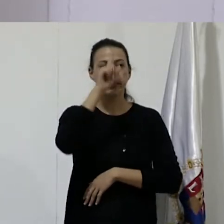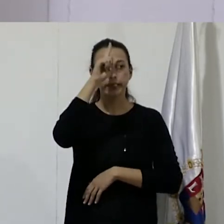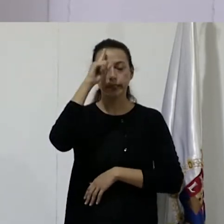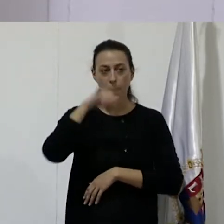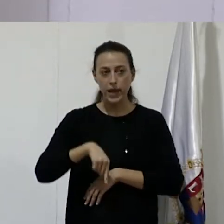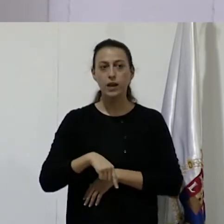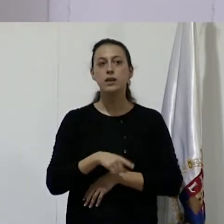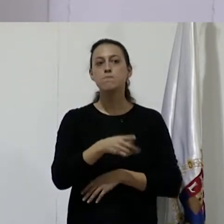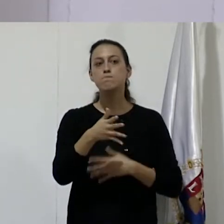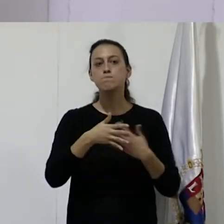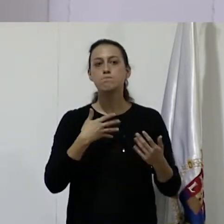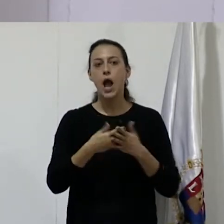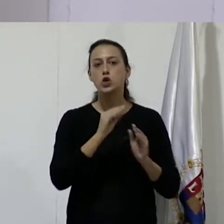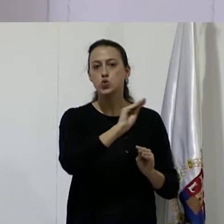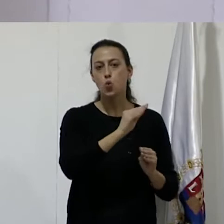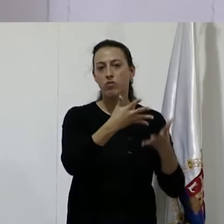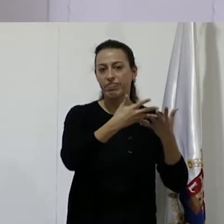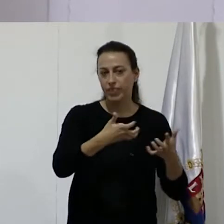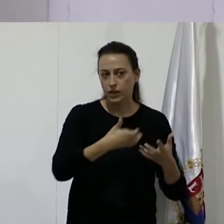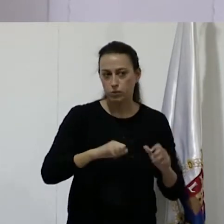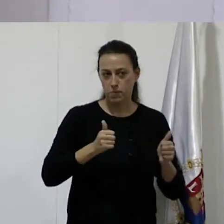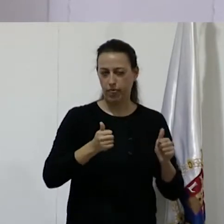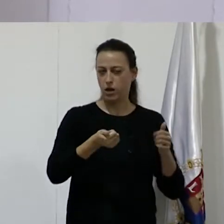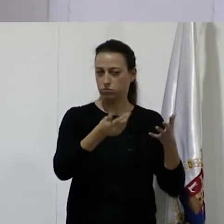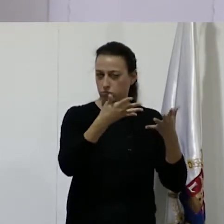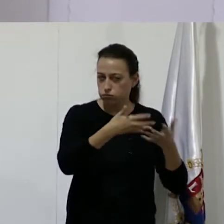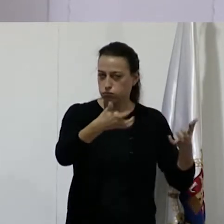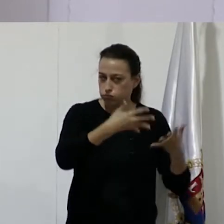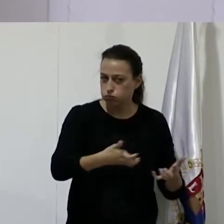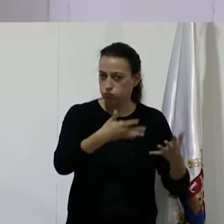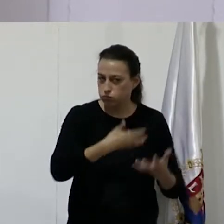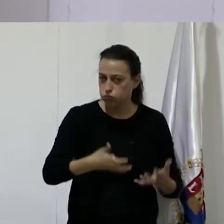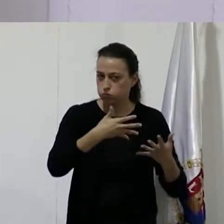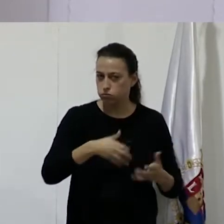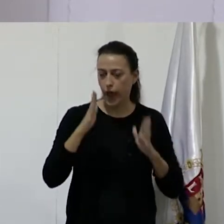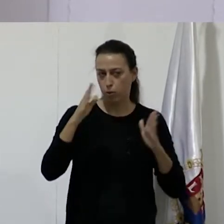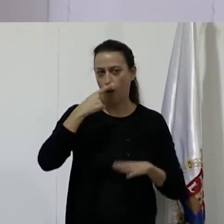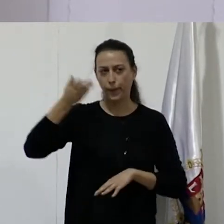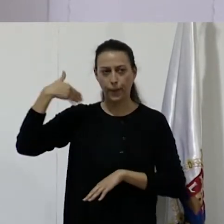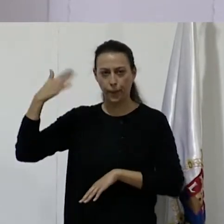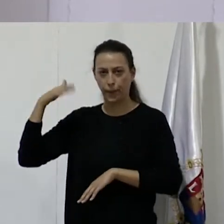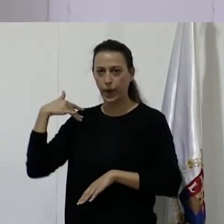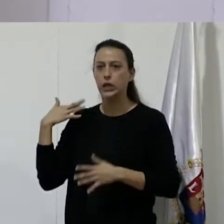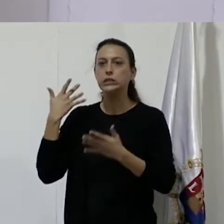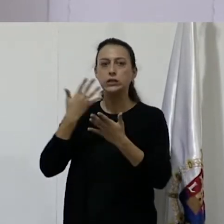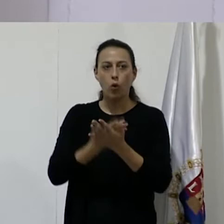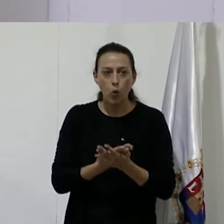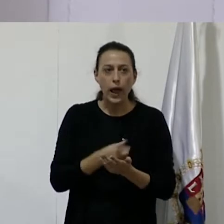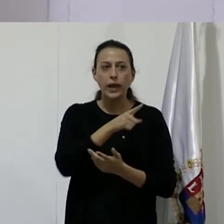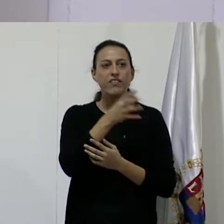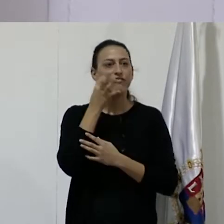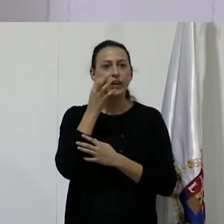daten d'aquells anys, entre 1961 i 1964, i ja anunciaven els temes que han ocupat tota la seva